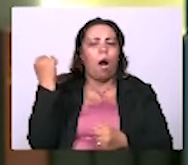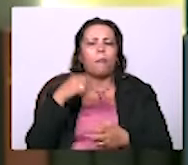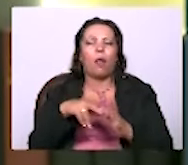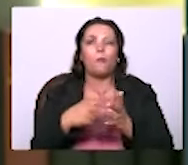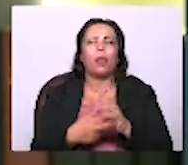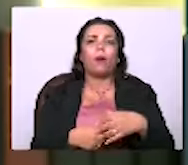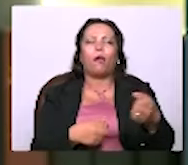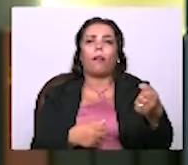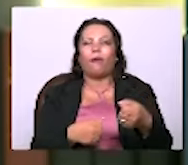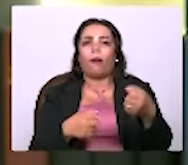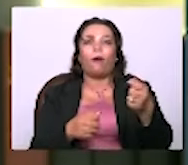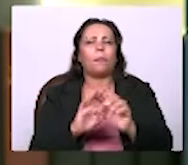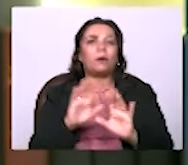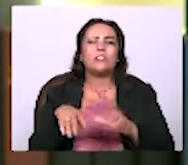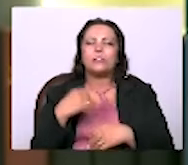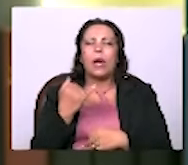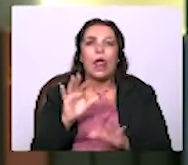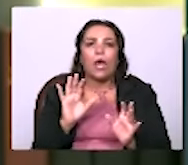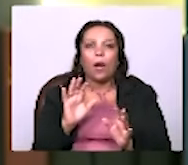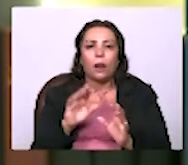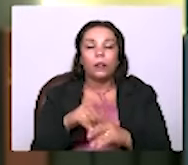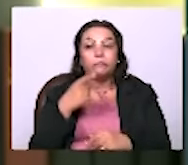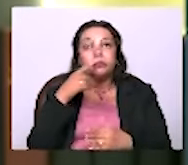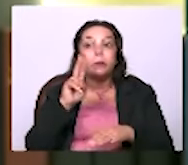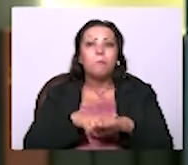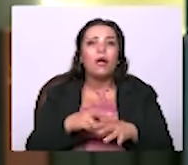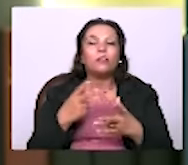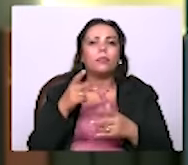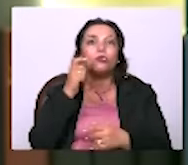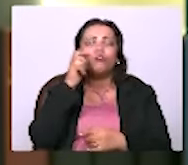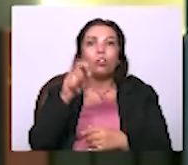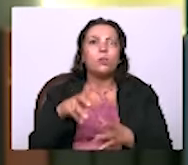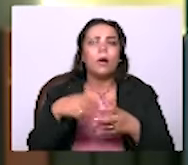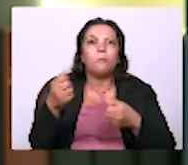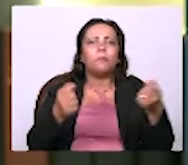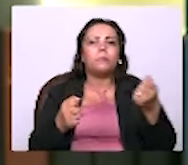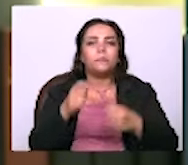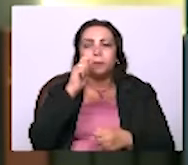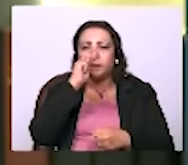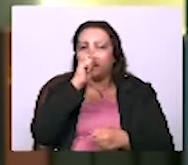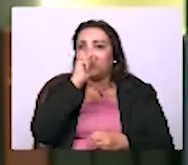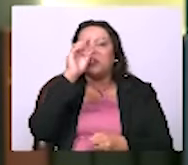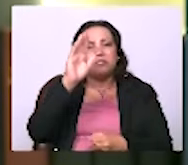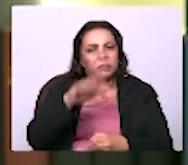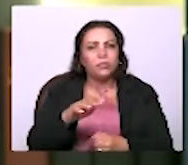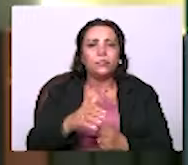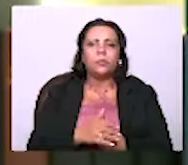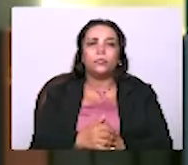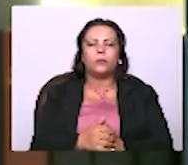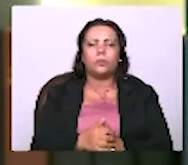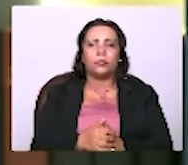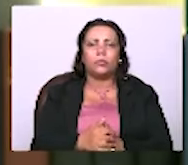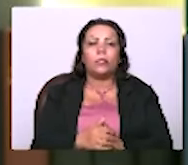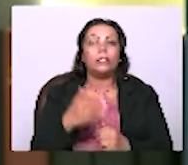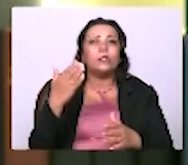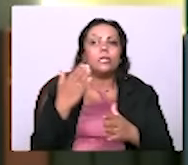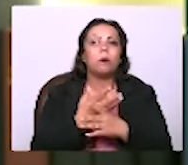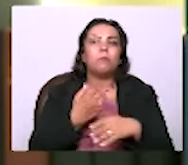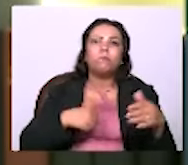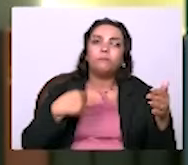وارد جدا وفكره القياده ايضا تحت تاثير المخدر واضح ان هي موجوده موجوده لان كل